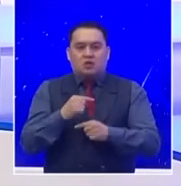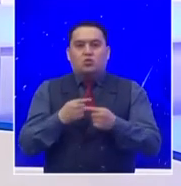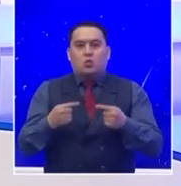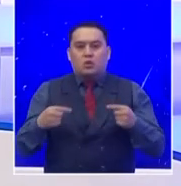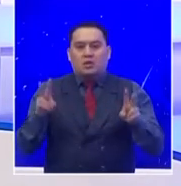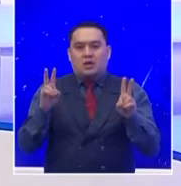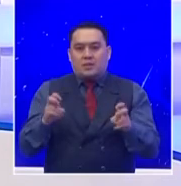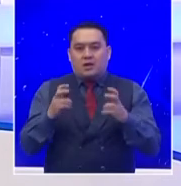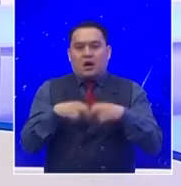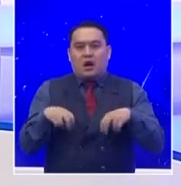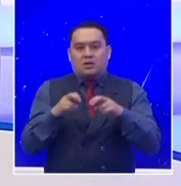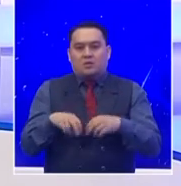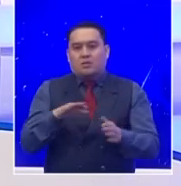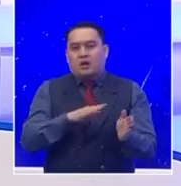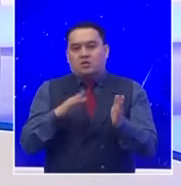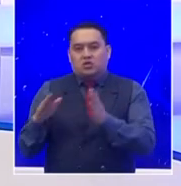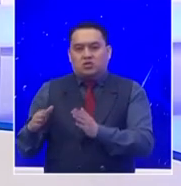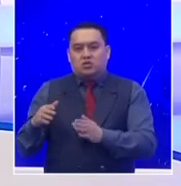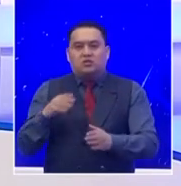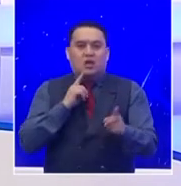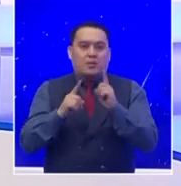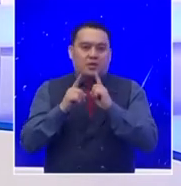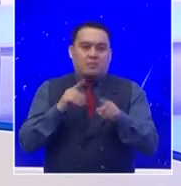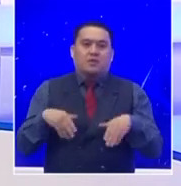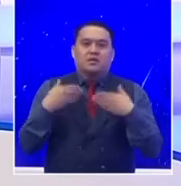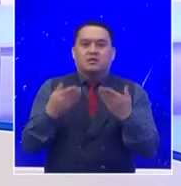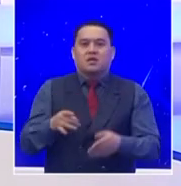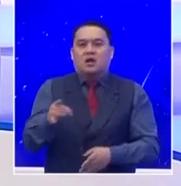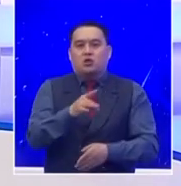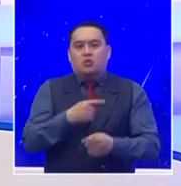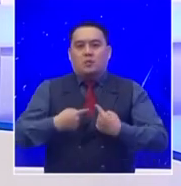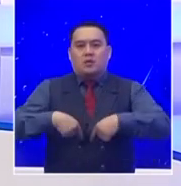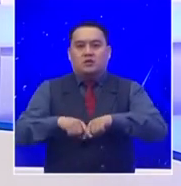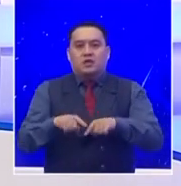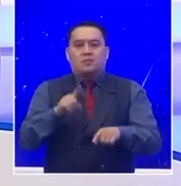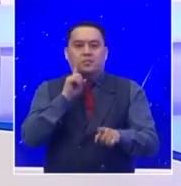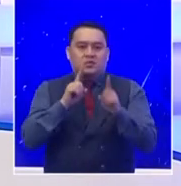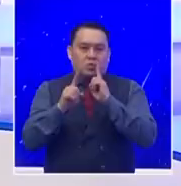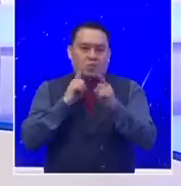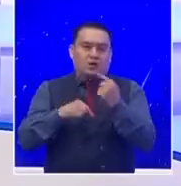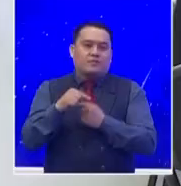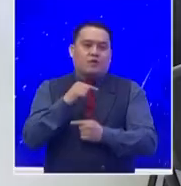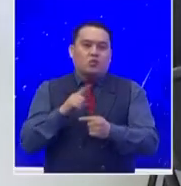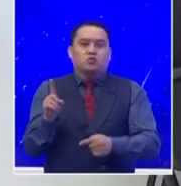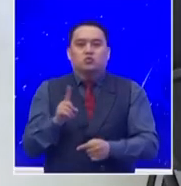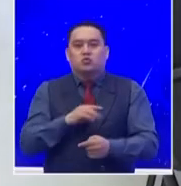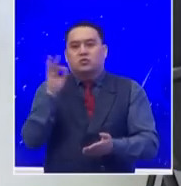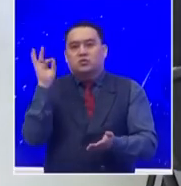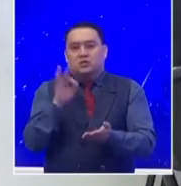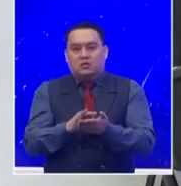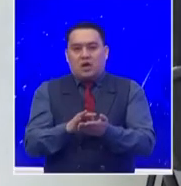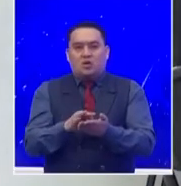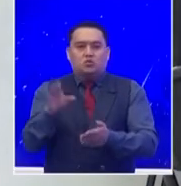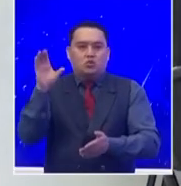другие темы были рассмотрены на прошедшем семинаре с участием представителей региональной палаты предпринимателей. Примечательно, что целевую